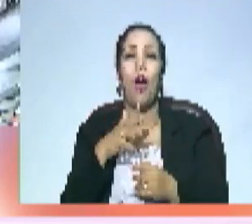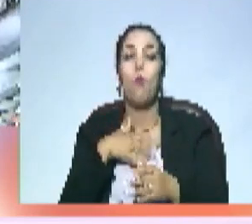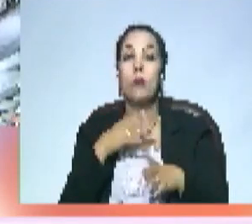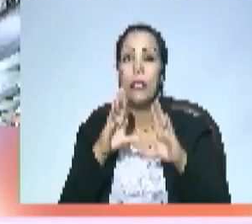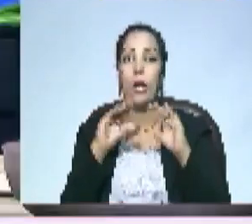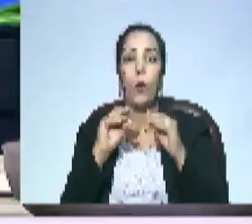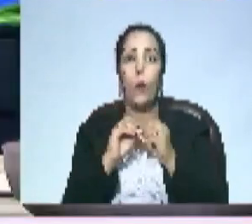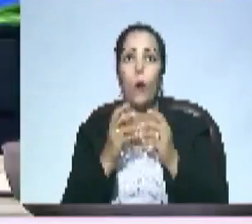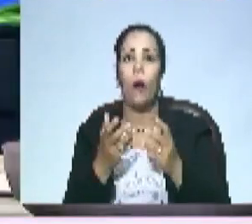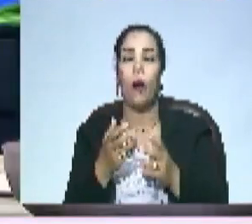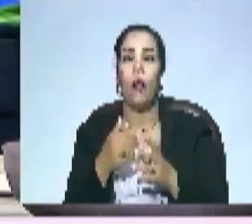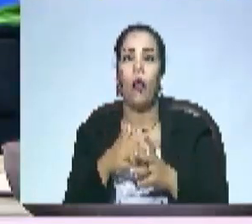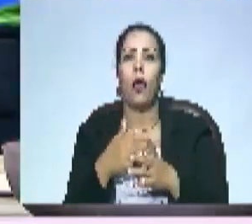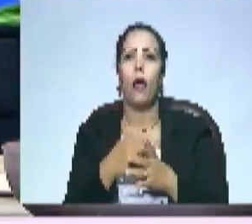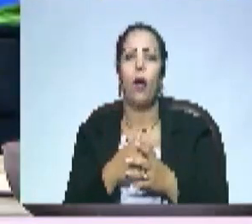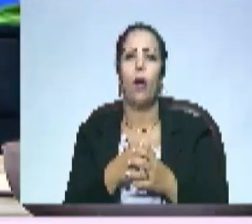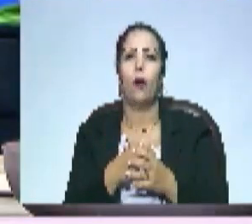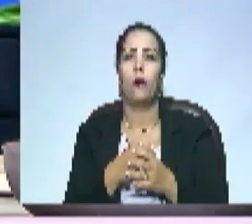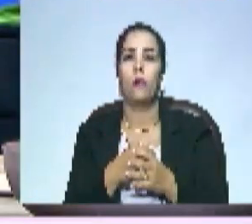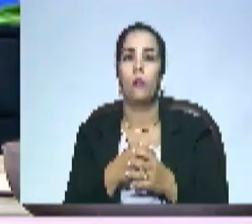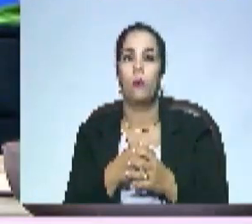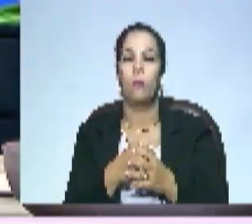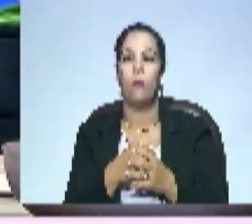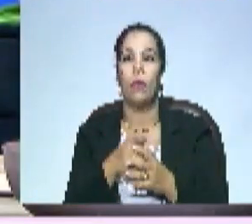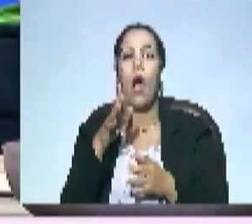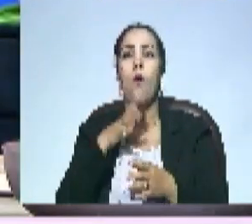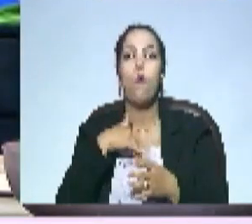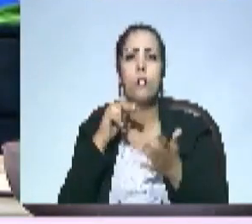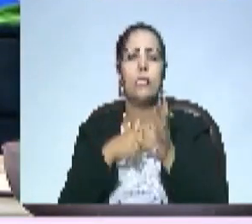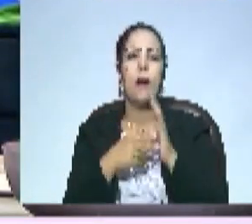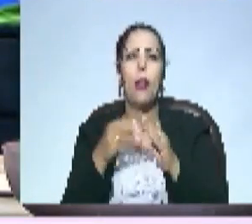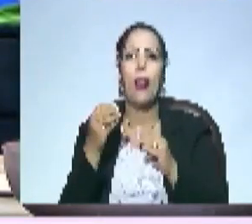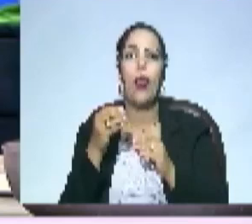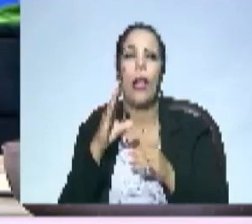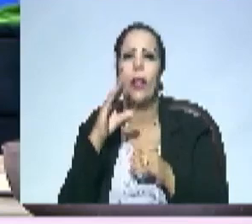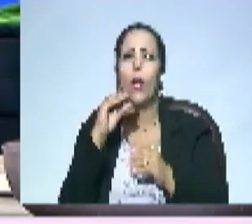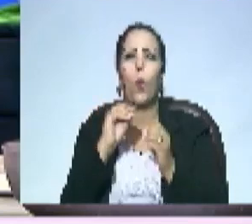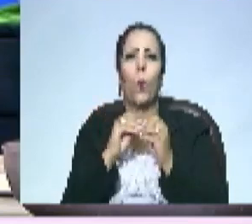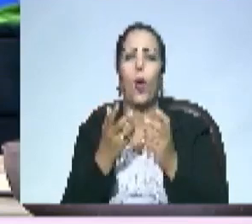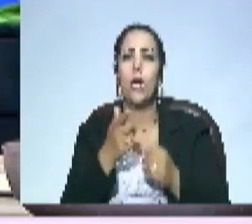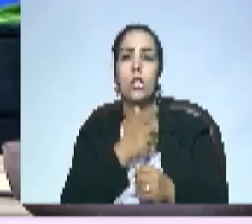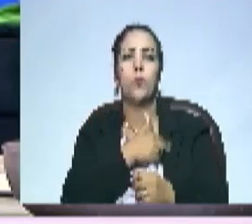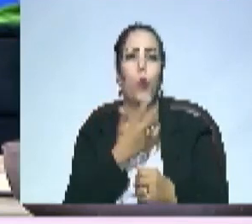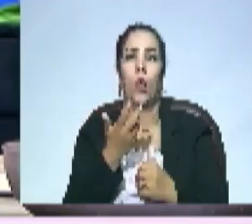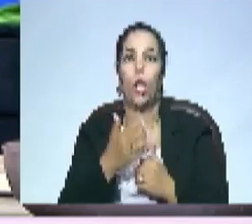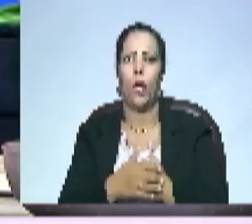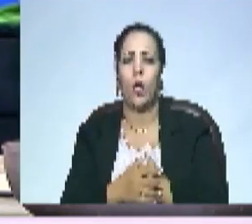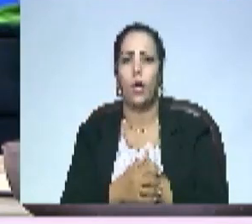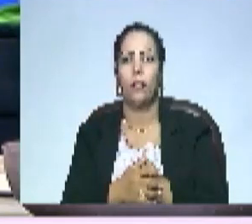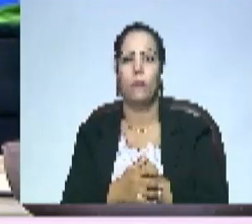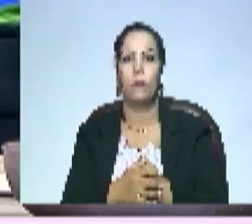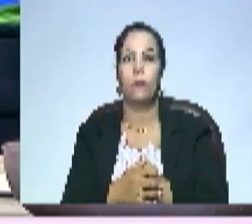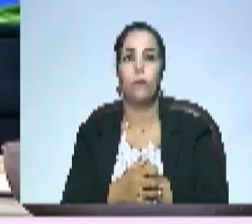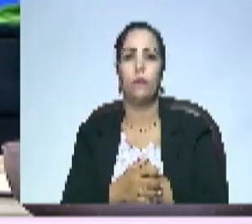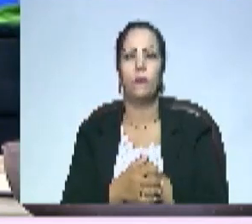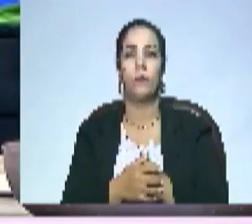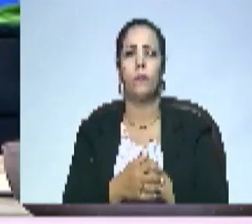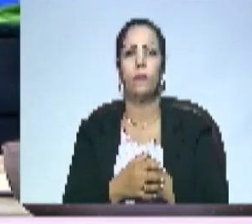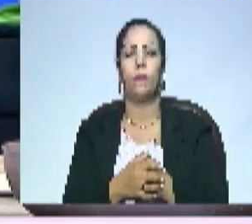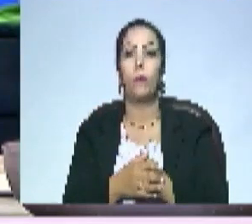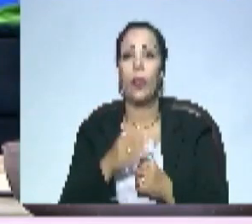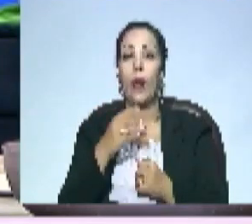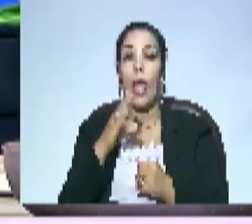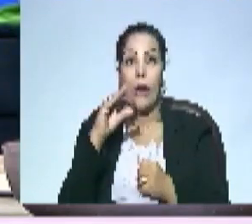بتبقى عجينه عايز تعمل كيكه ايه ايه عايز تعمل كيكه ايه